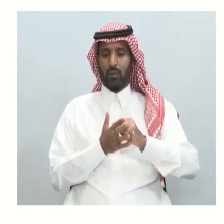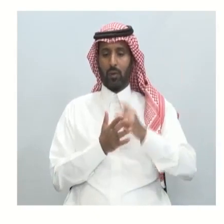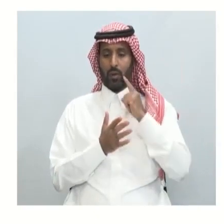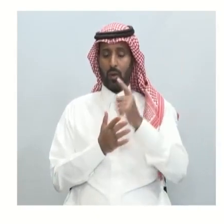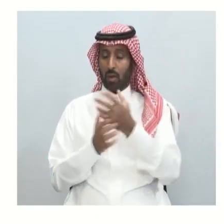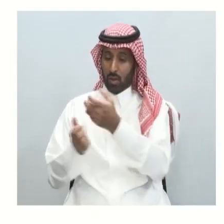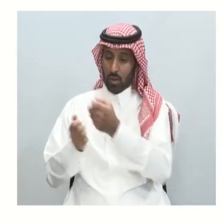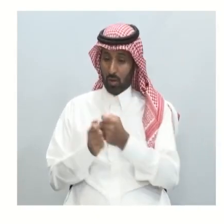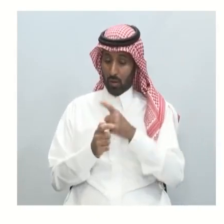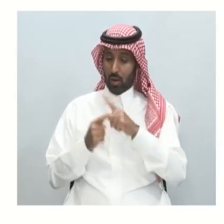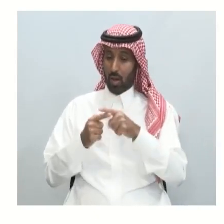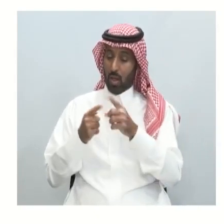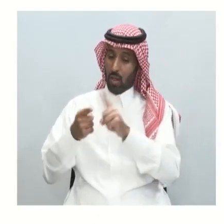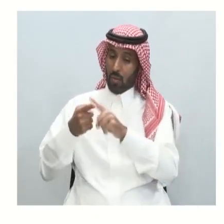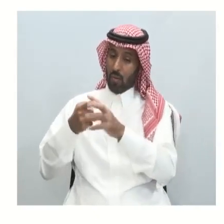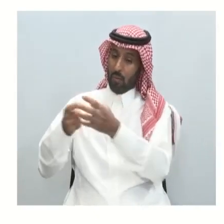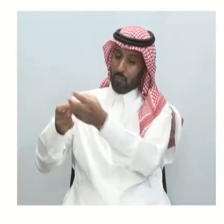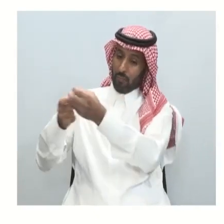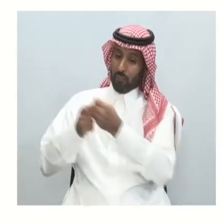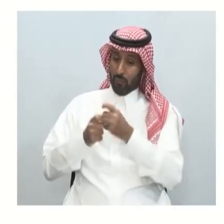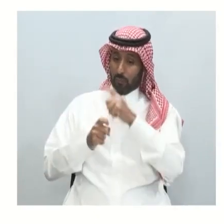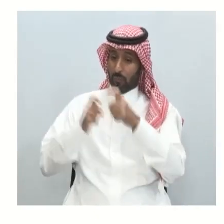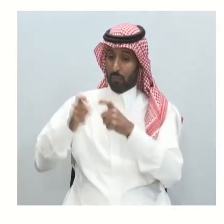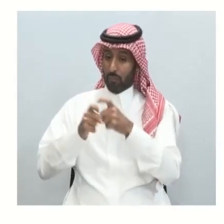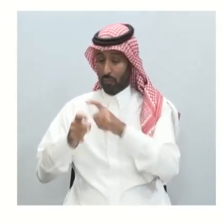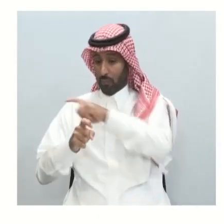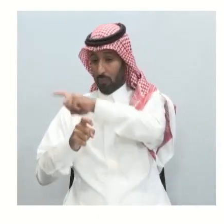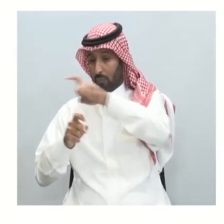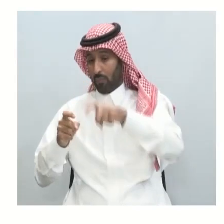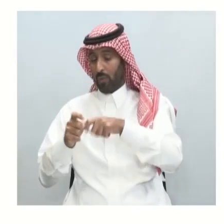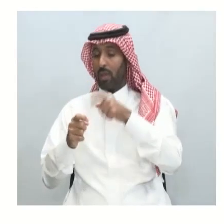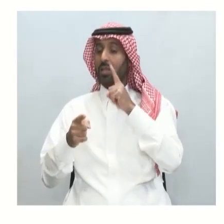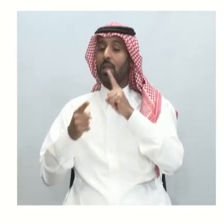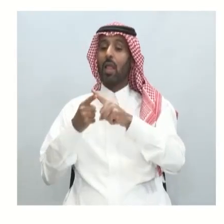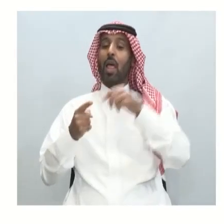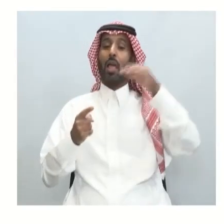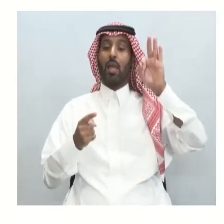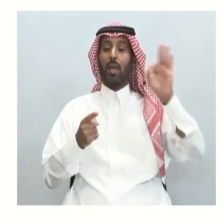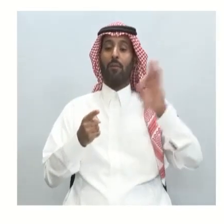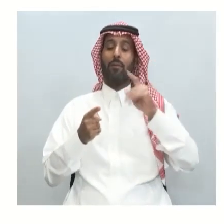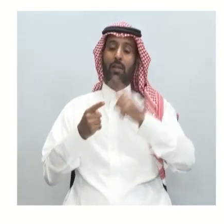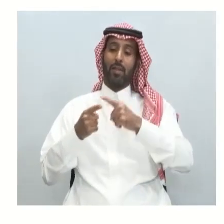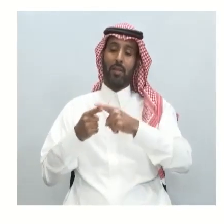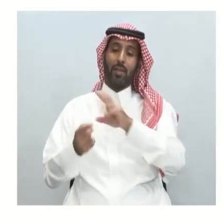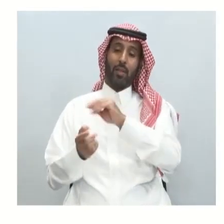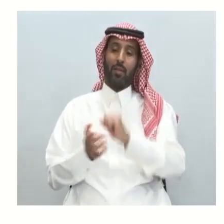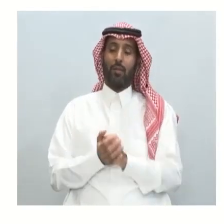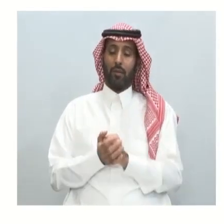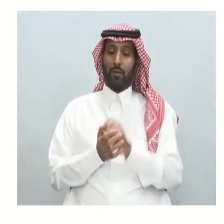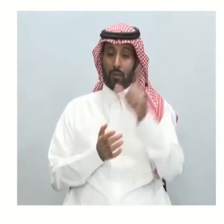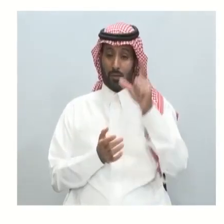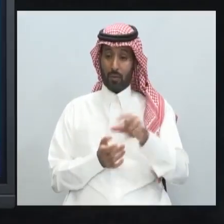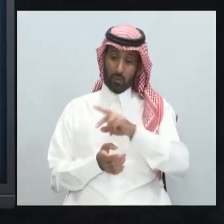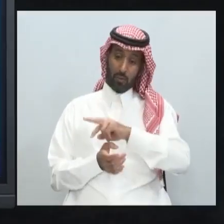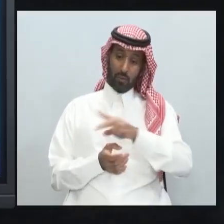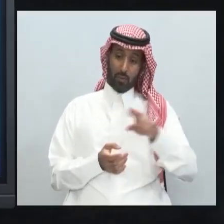تتجاذب الايونات الفلزيه الموجبه والالكترونات المتحركه مثل الحديد سنكمل اليوم انواع الروابط